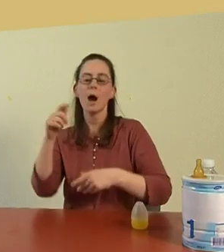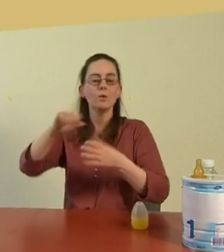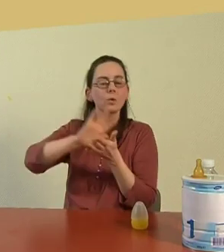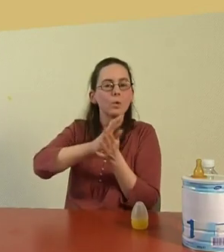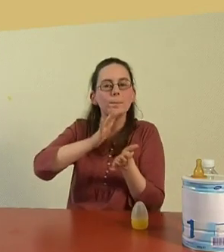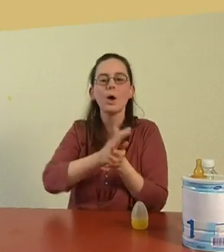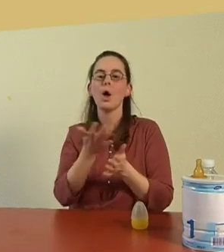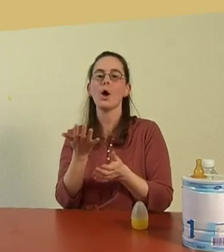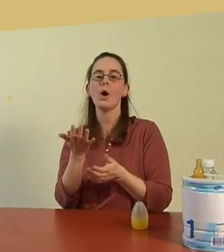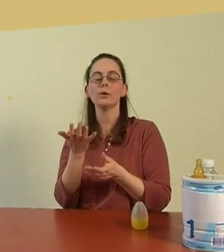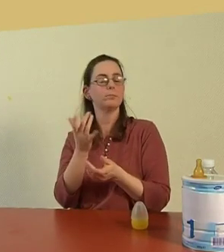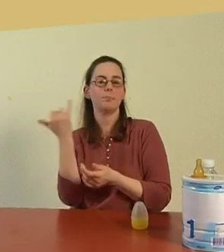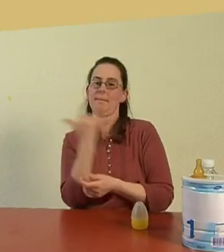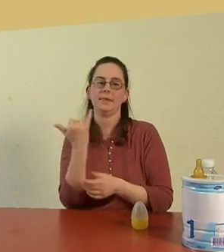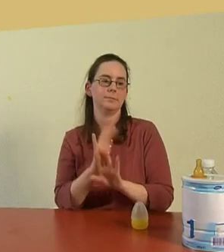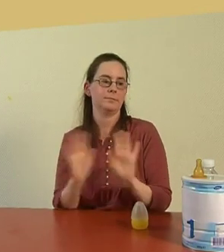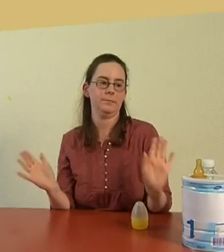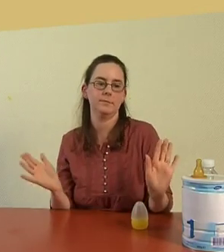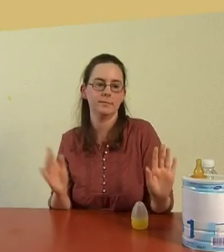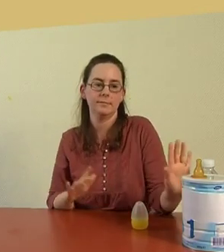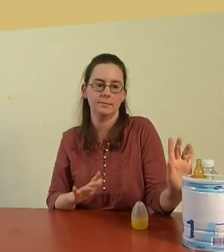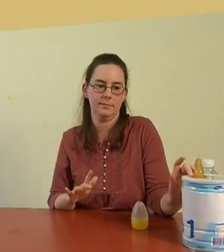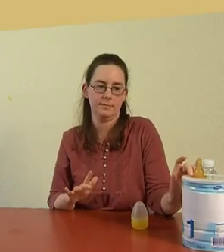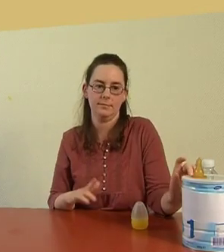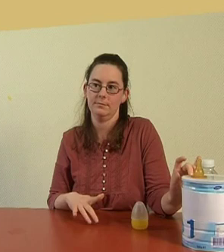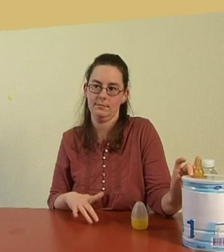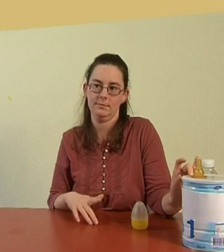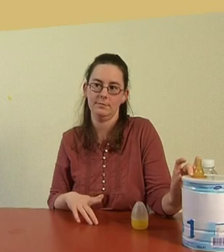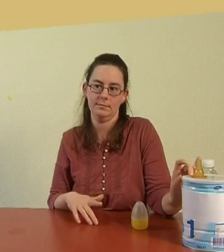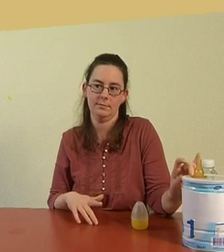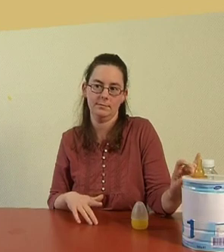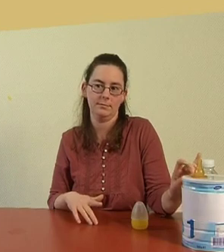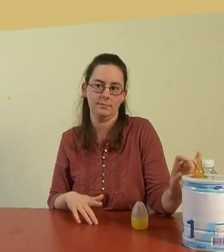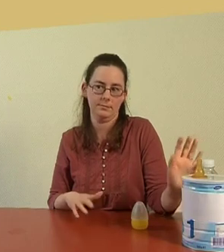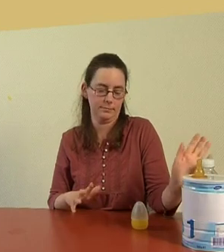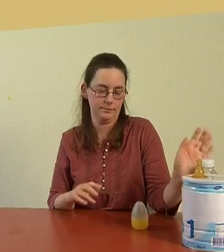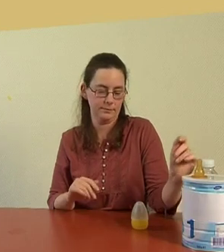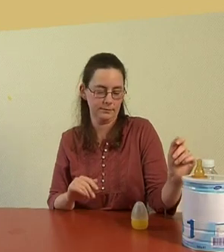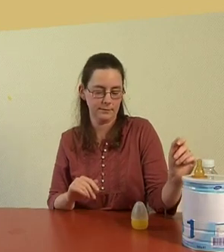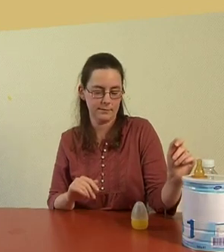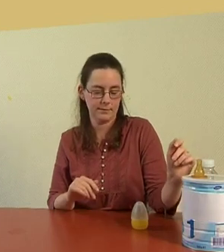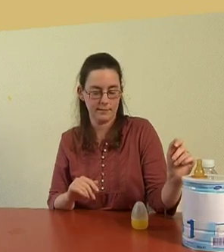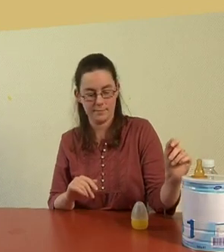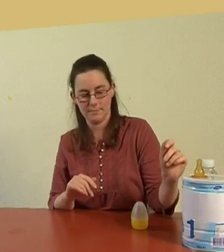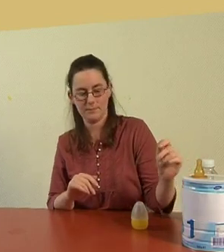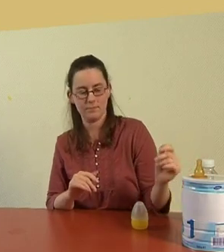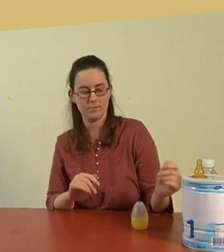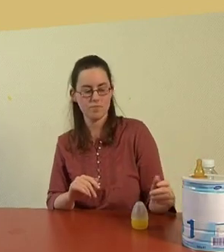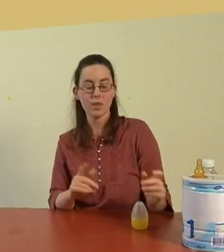Il n'y a pas d'autres choses à ajouter, de compléments alimentaires à ajouter. Ce n'est pas utile.